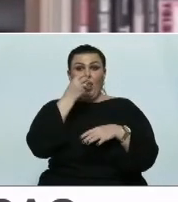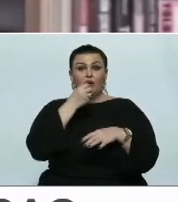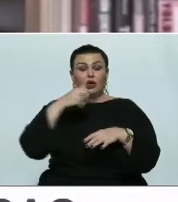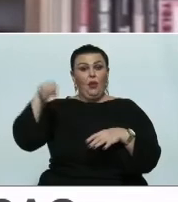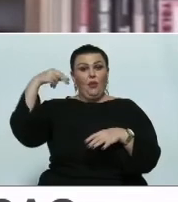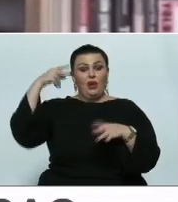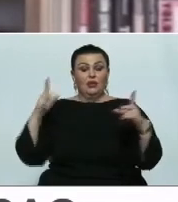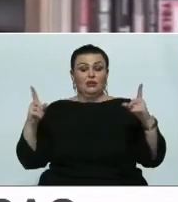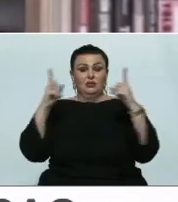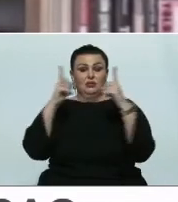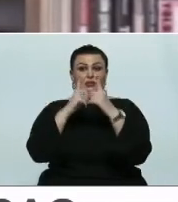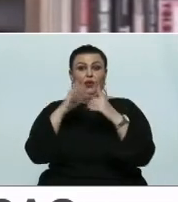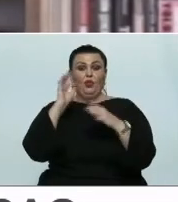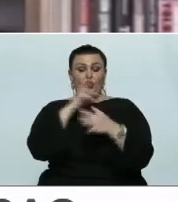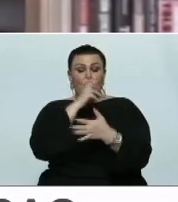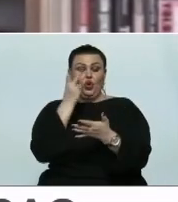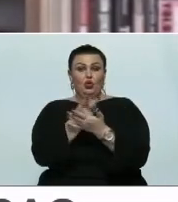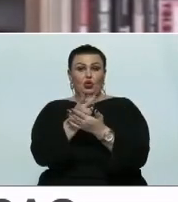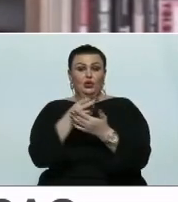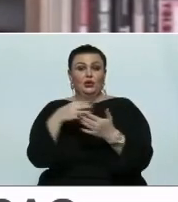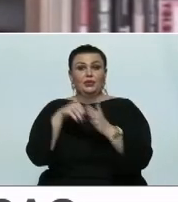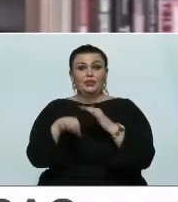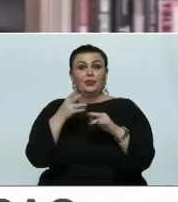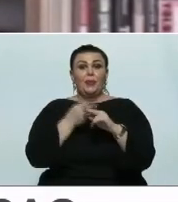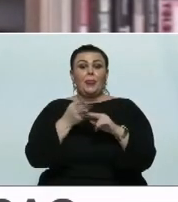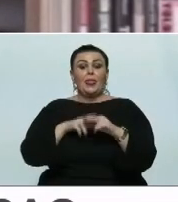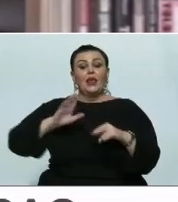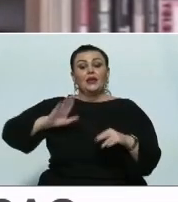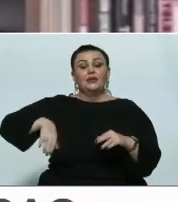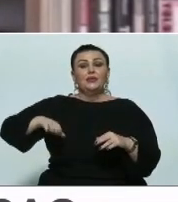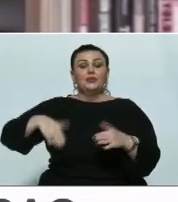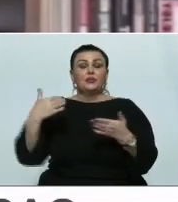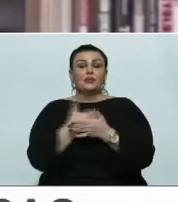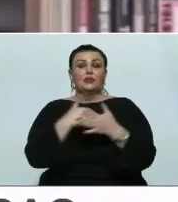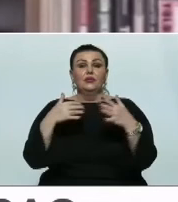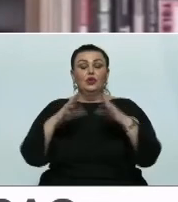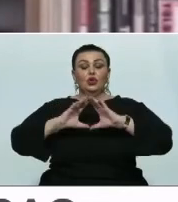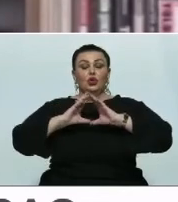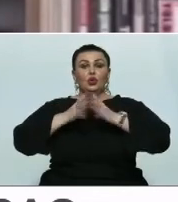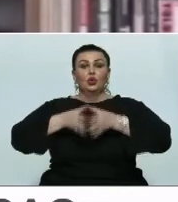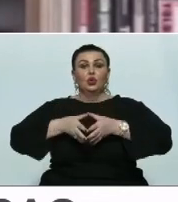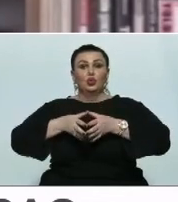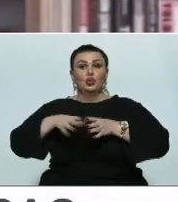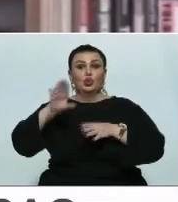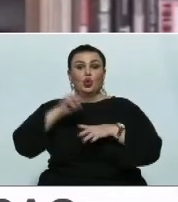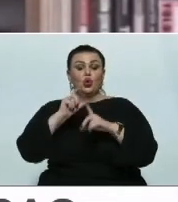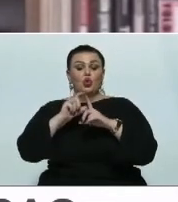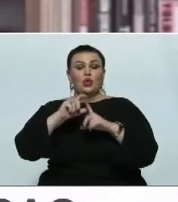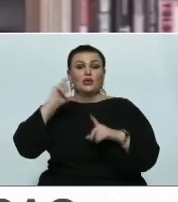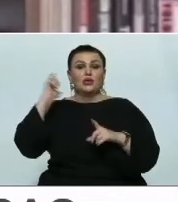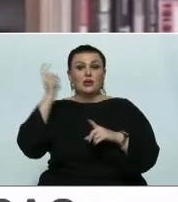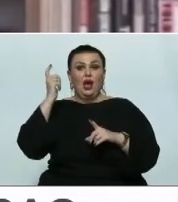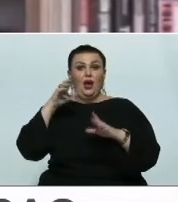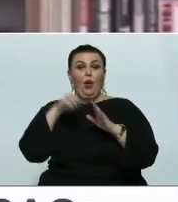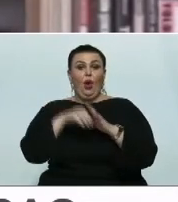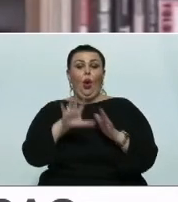cumhurbaşkanı bir araya gelmek suretiyle gösterecektir. Yani bundan sonra yeni dünya düzeninde söz sahibi